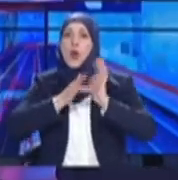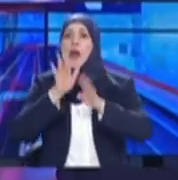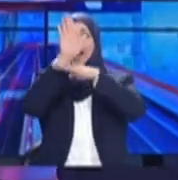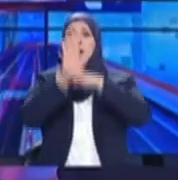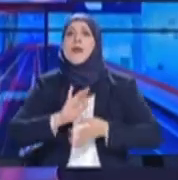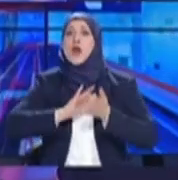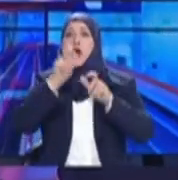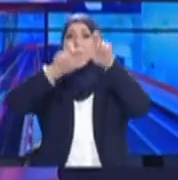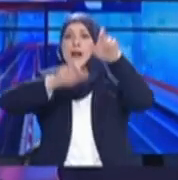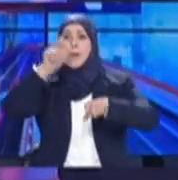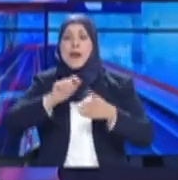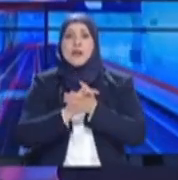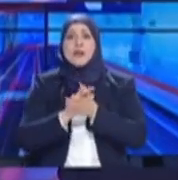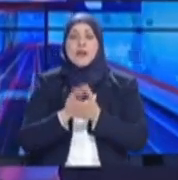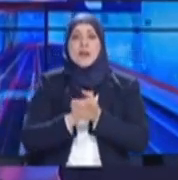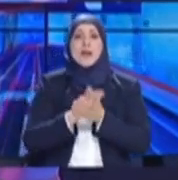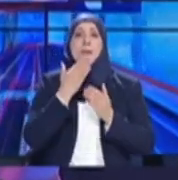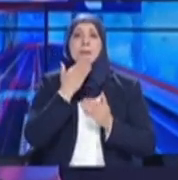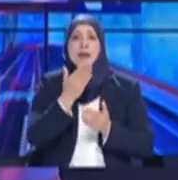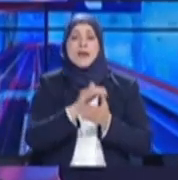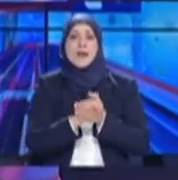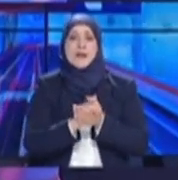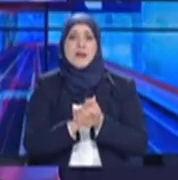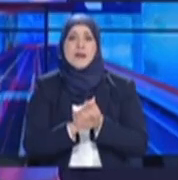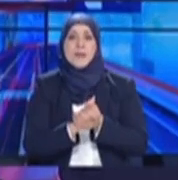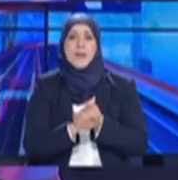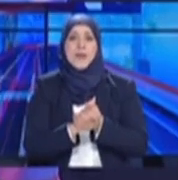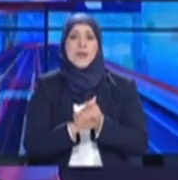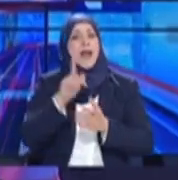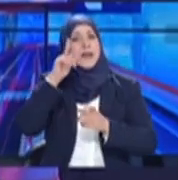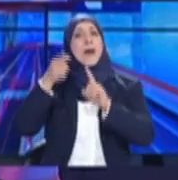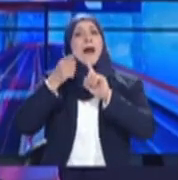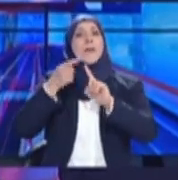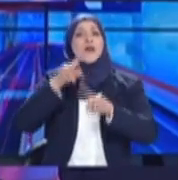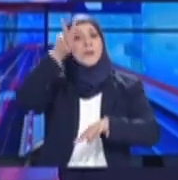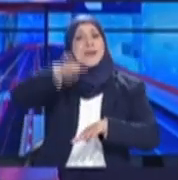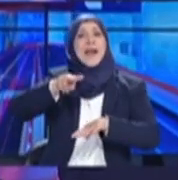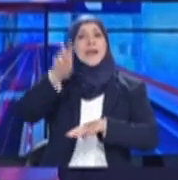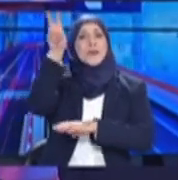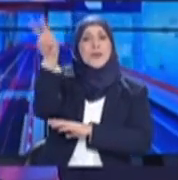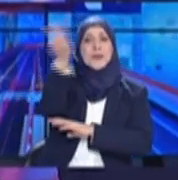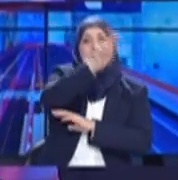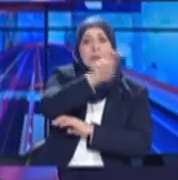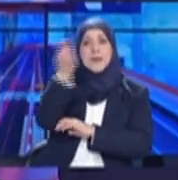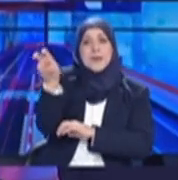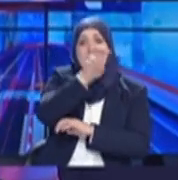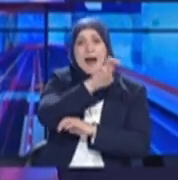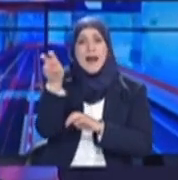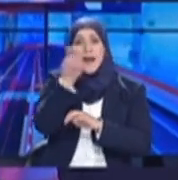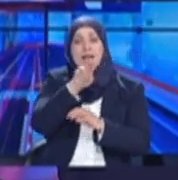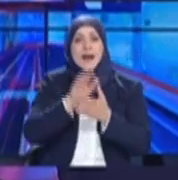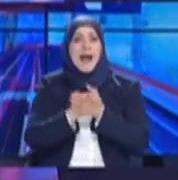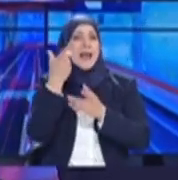تدخل في هذا ال اللجان فقتلت اكيد اه اه الهام بالنسبه للرحلات اللي تاملنا الشركات الجهويه للنقل